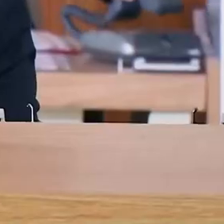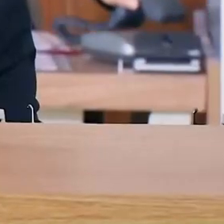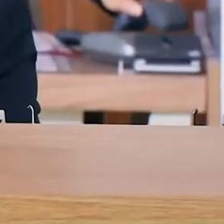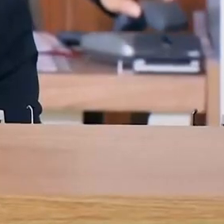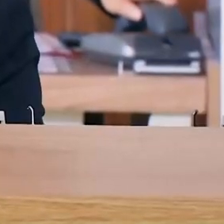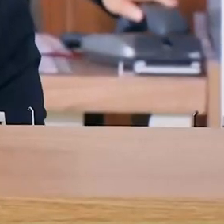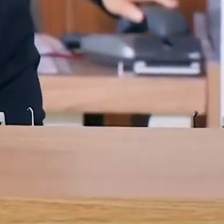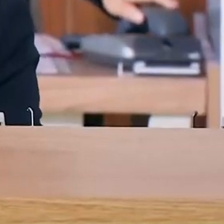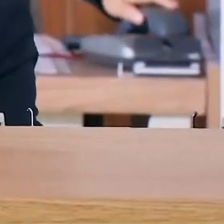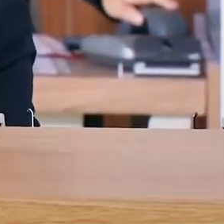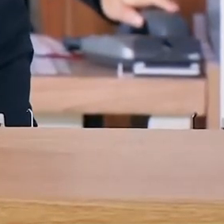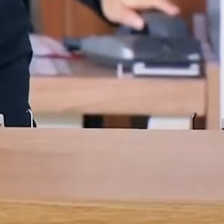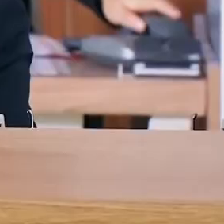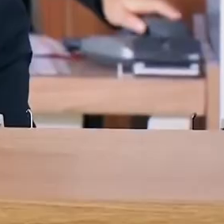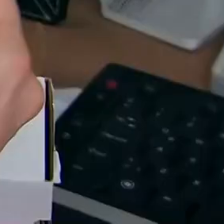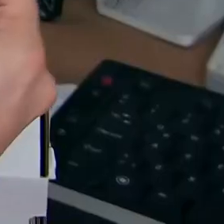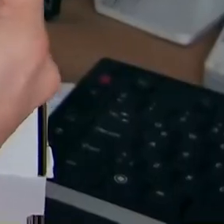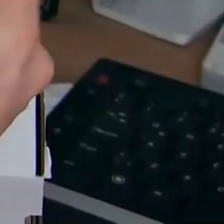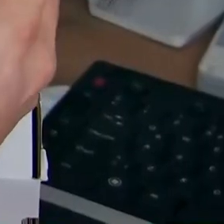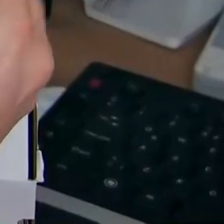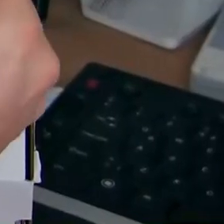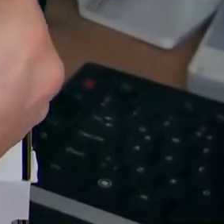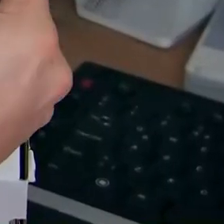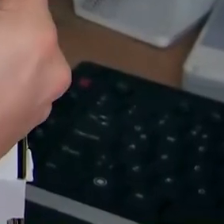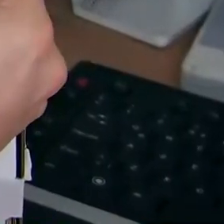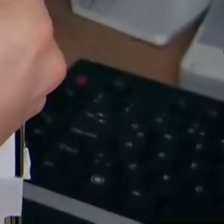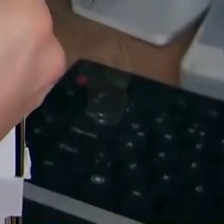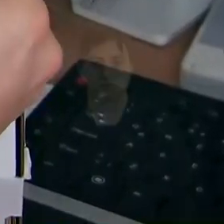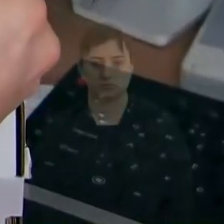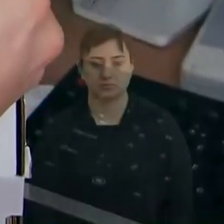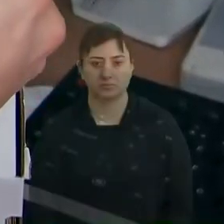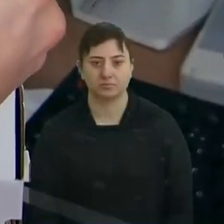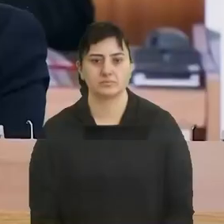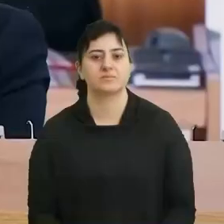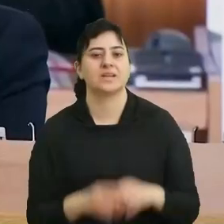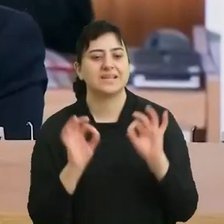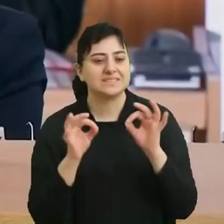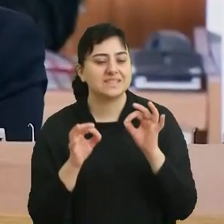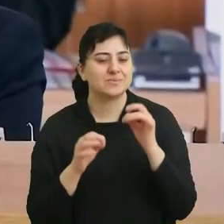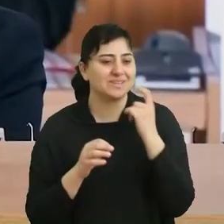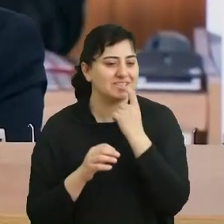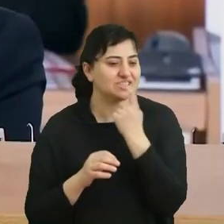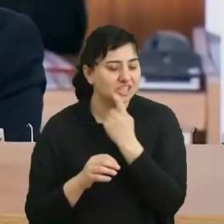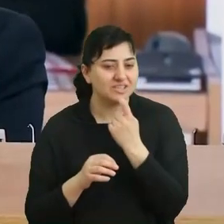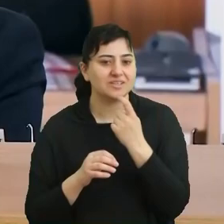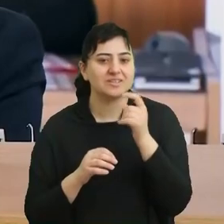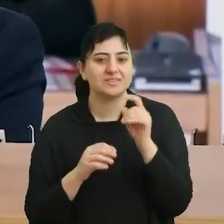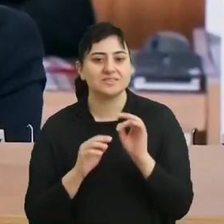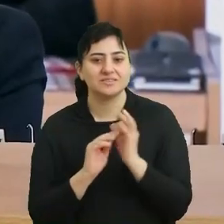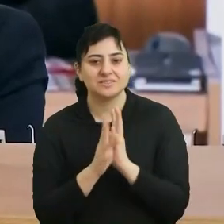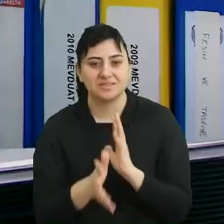Biricik'in fotoğrafı. Zarfın içinden ufak bir not çıktı. İnci gibi dişleri sıra sıra